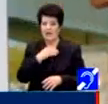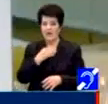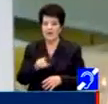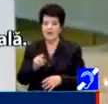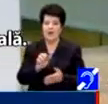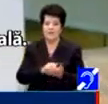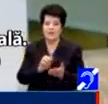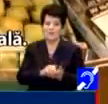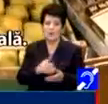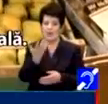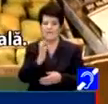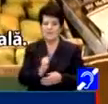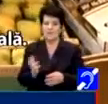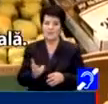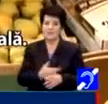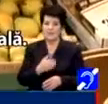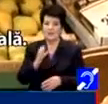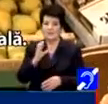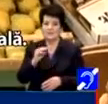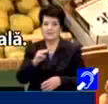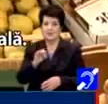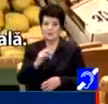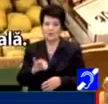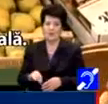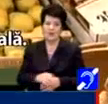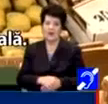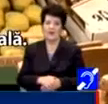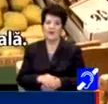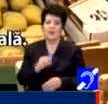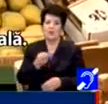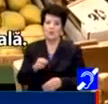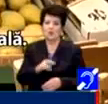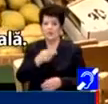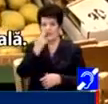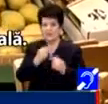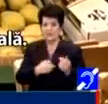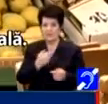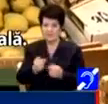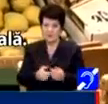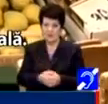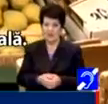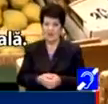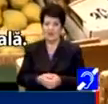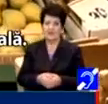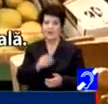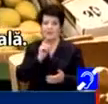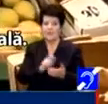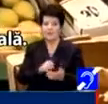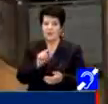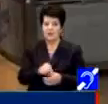fără struguri. Il tortellino sono con il ripieno tradizionale. Il pollo lo lasciamo ai